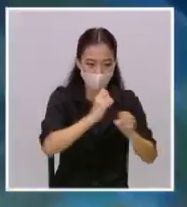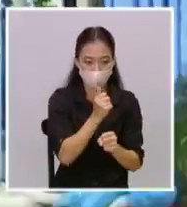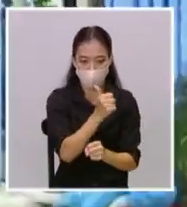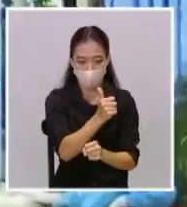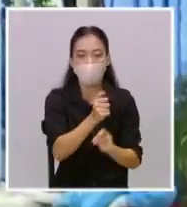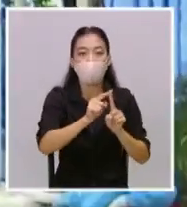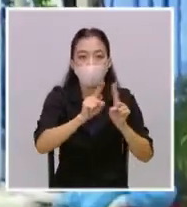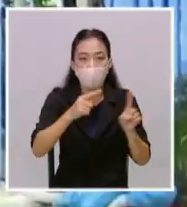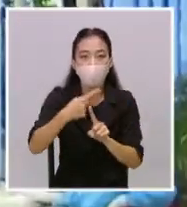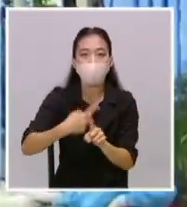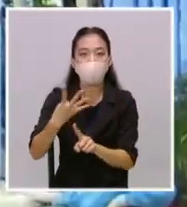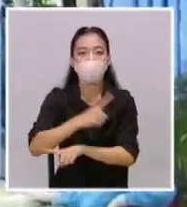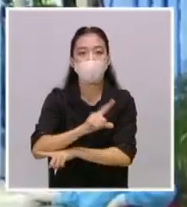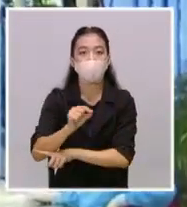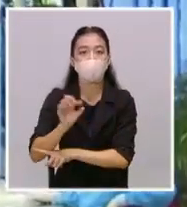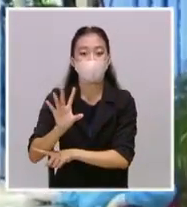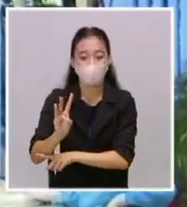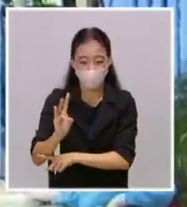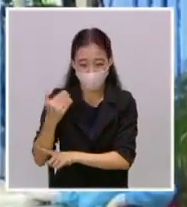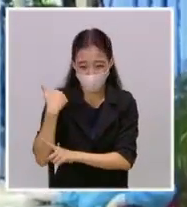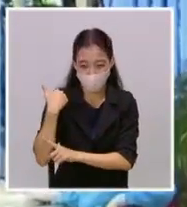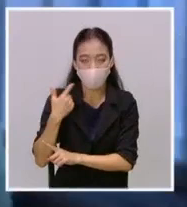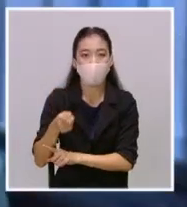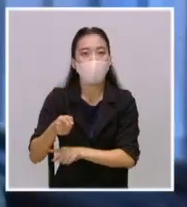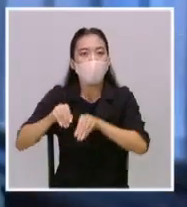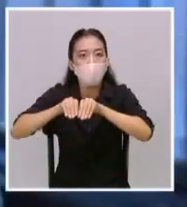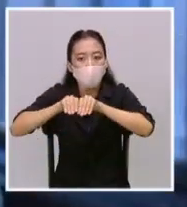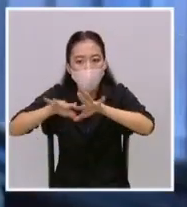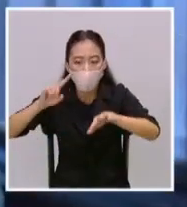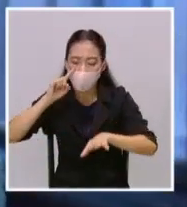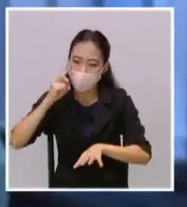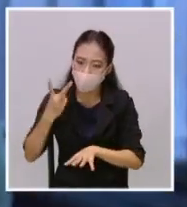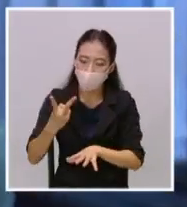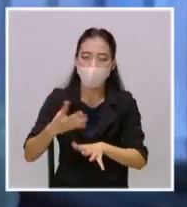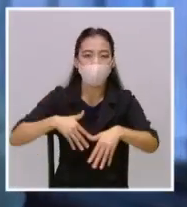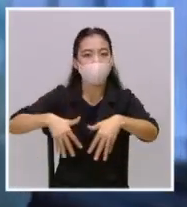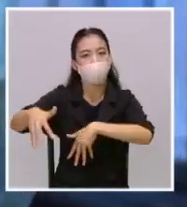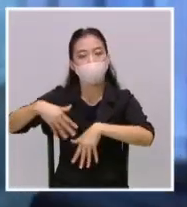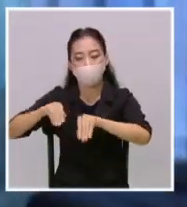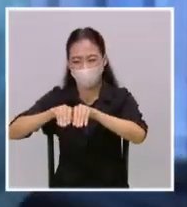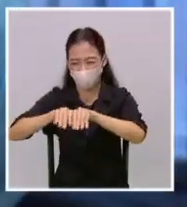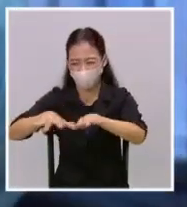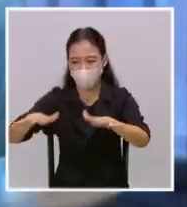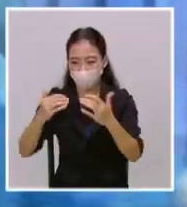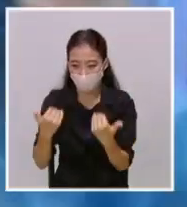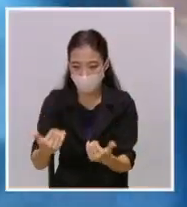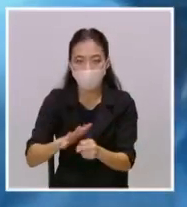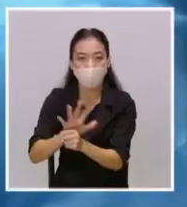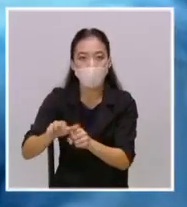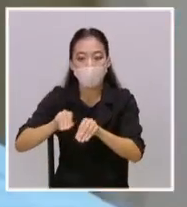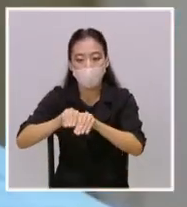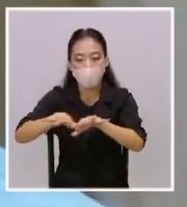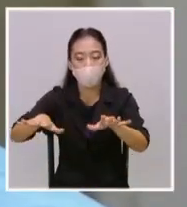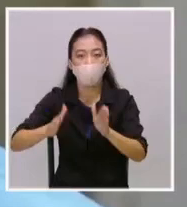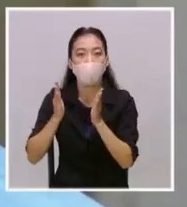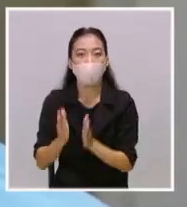เมษายนที่ผ่านมามีรายงานว่าพบการแพร่เชื้ออีกครั้งในชุมชนนำมาสู่การติดเชื้อรอบนี้ที่มีมากกว่า